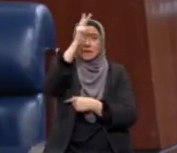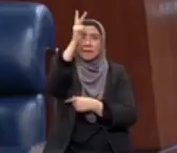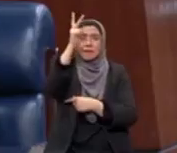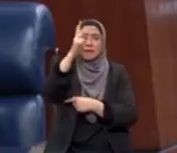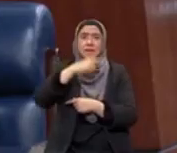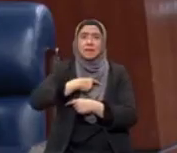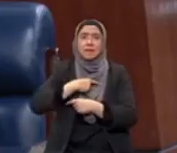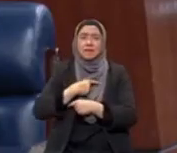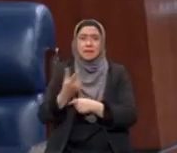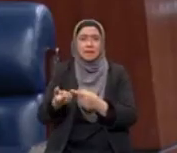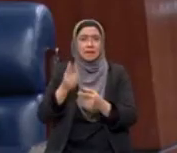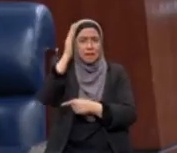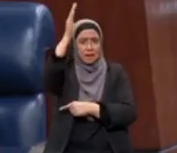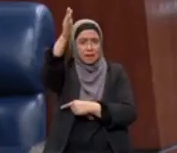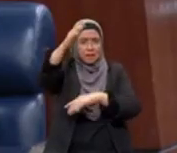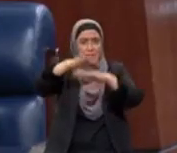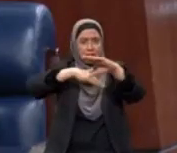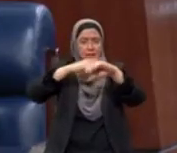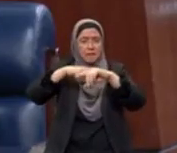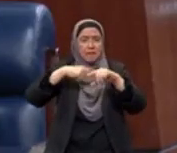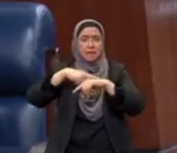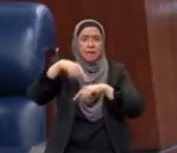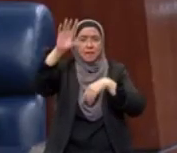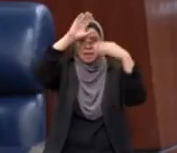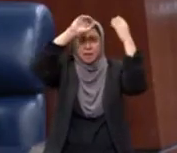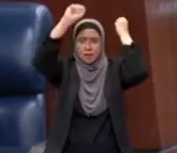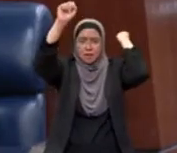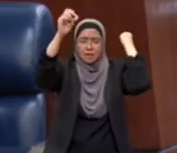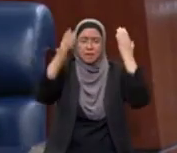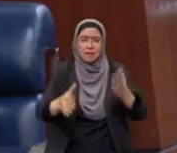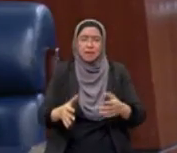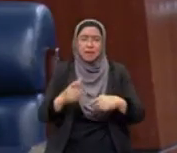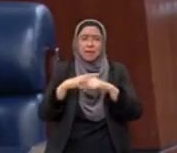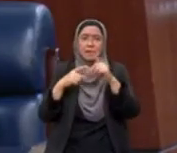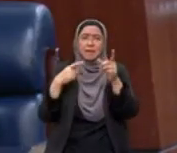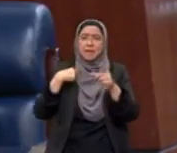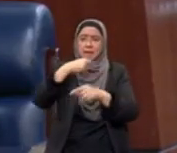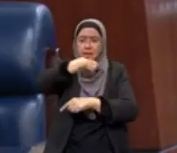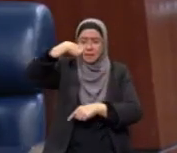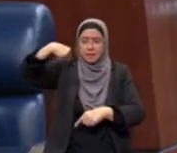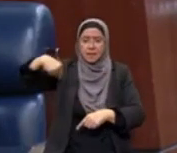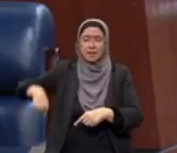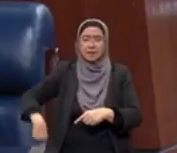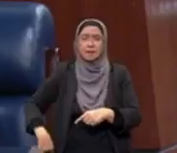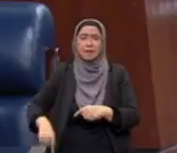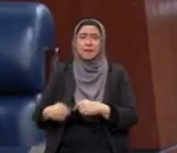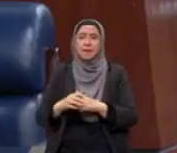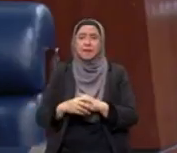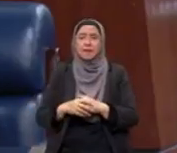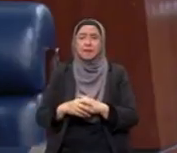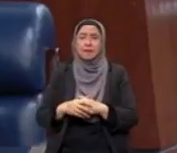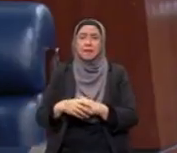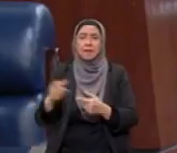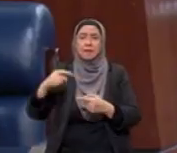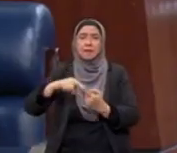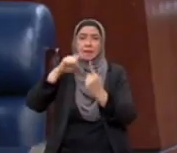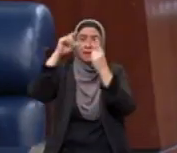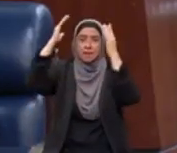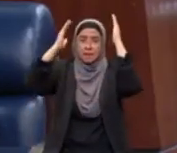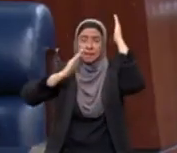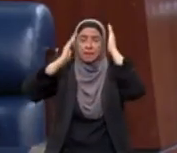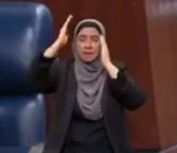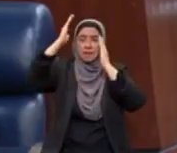Malaysia seperti mana yang dilakukan oleh kerajaan sebelum ini yang pernah memanggil Duta Besar Cina ke Malaysia